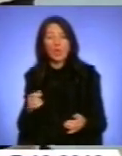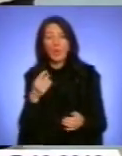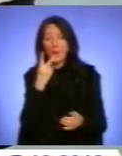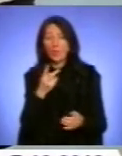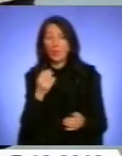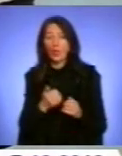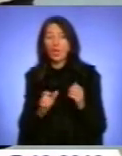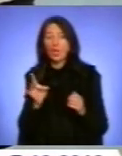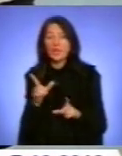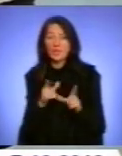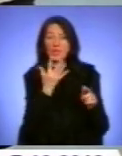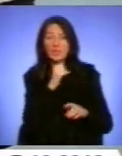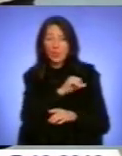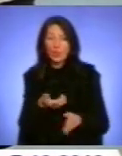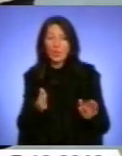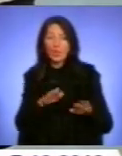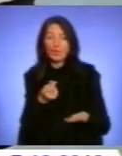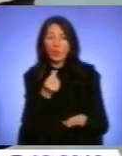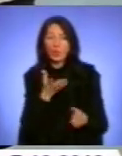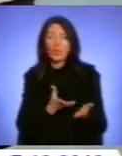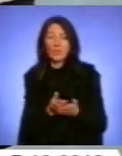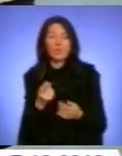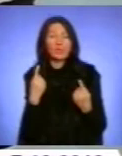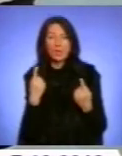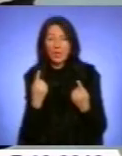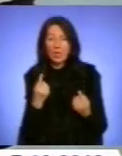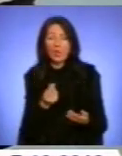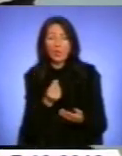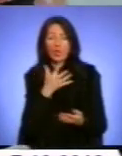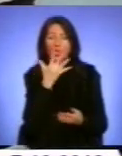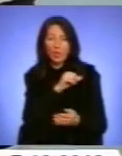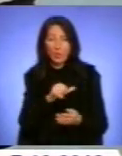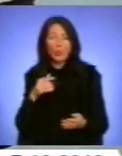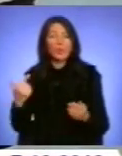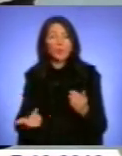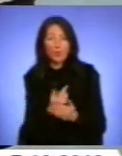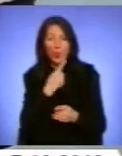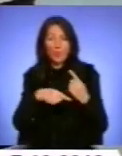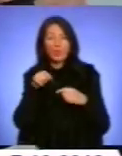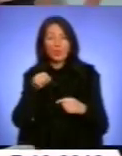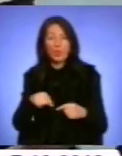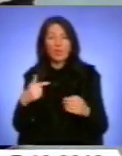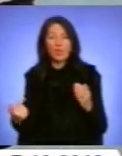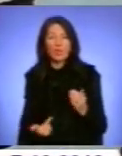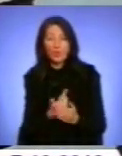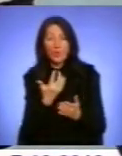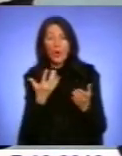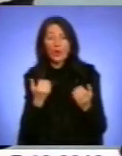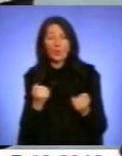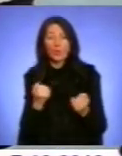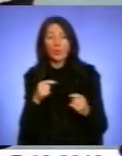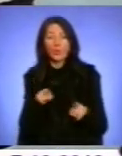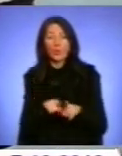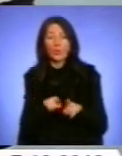і за кордон, і лишають гроші, платять шалені гроші за кордоном, а потім знову ж повертаються до нас, і знову вони отримують ту